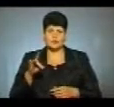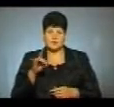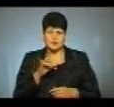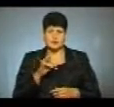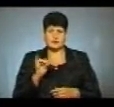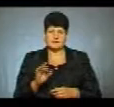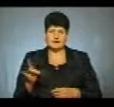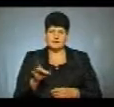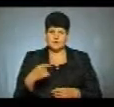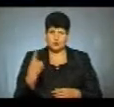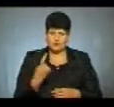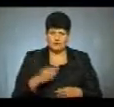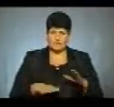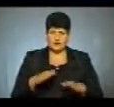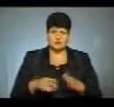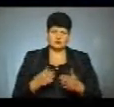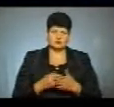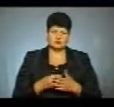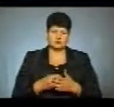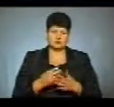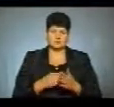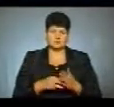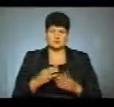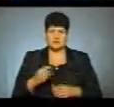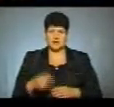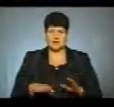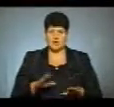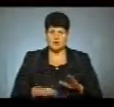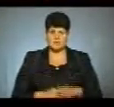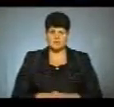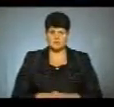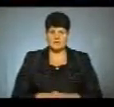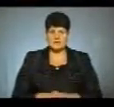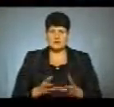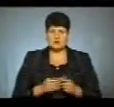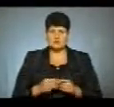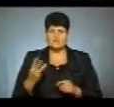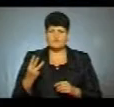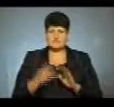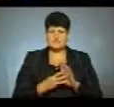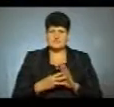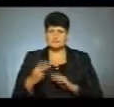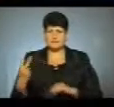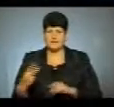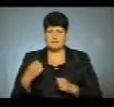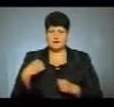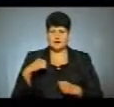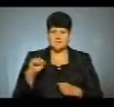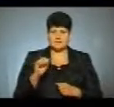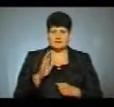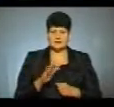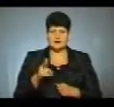категорія – 38 кілограмів. З рахунком 8-2 переміг 14-річний